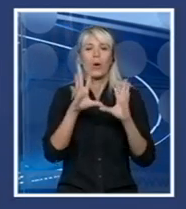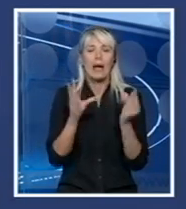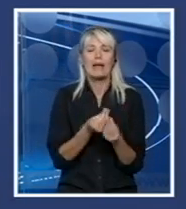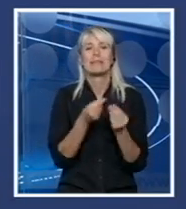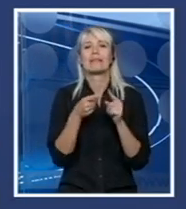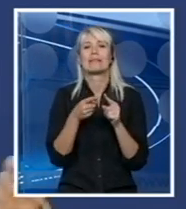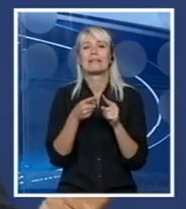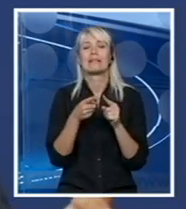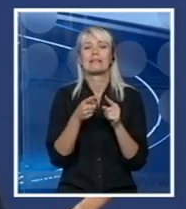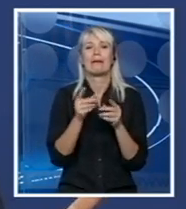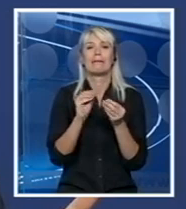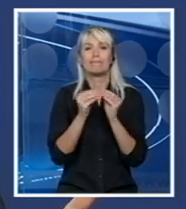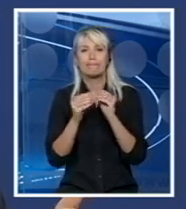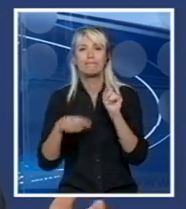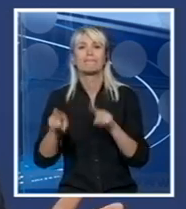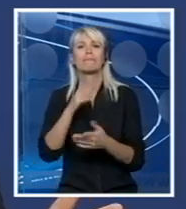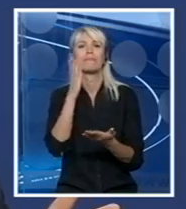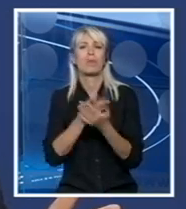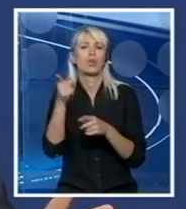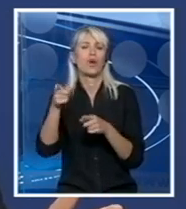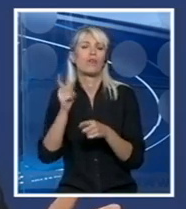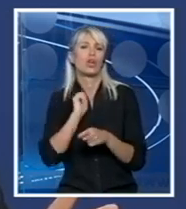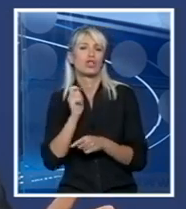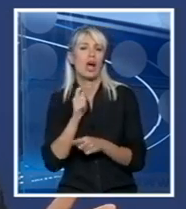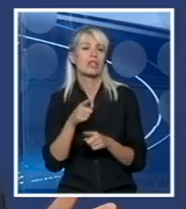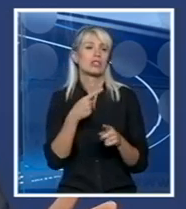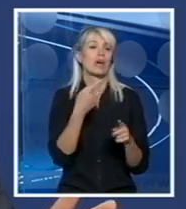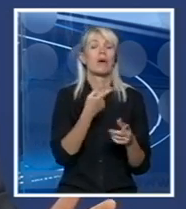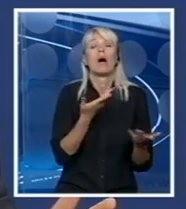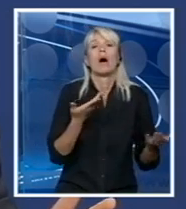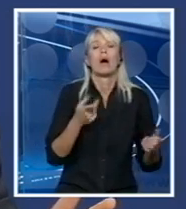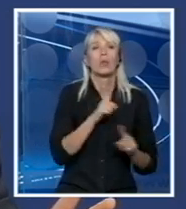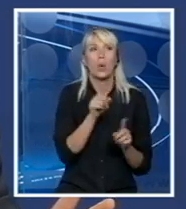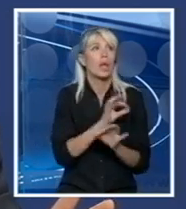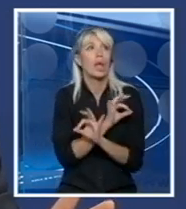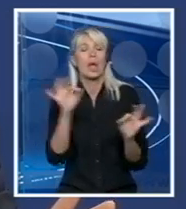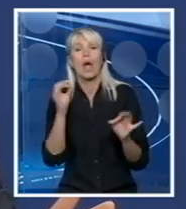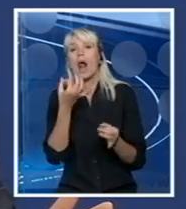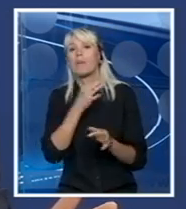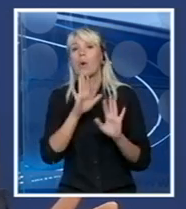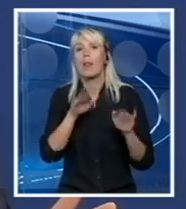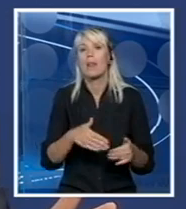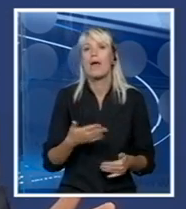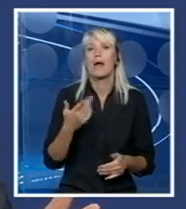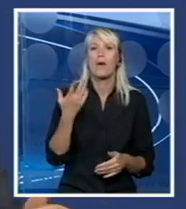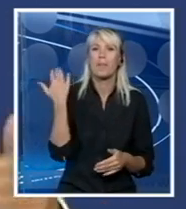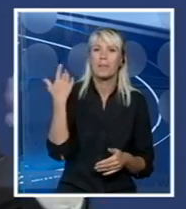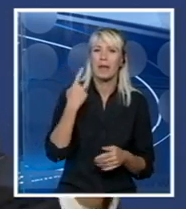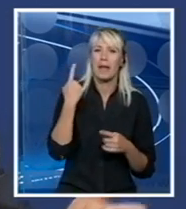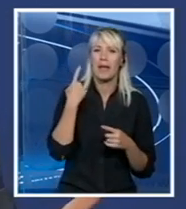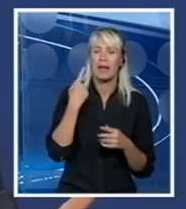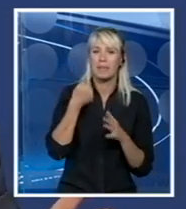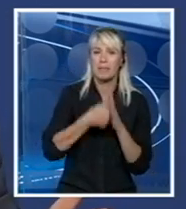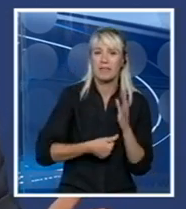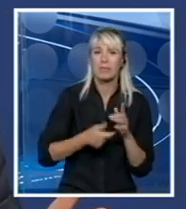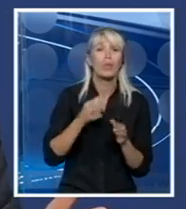gotovih časova i preko onog što se radi u školi. Ne kaže niko da je idealno, ali bolje nego što smo imali u prvom piku. Idealno će biti kad nestane pandemija, možda se vratimo